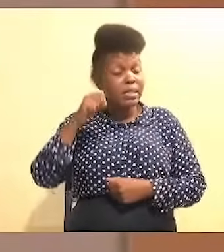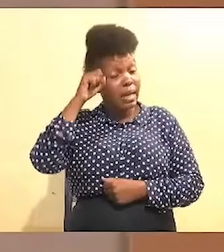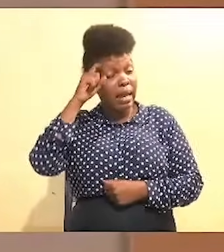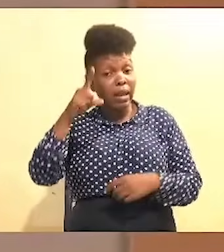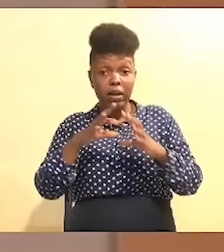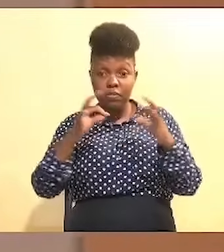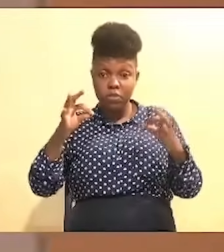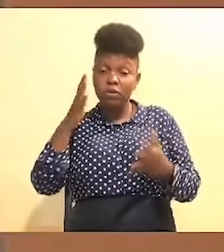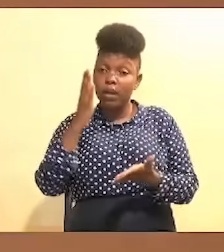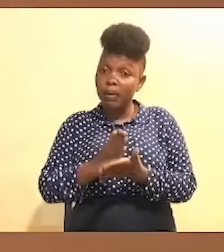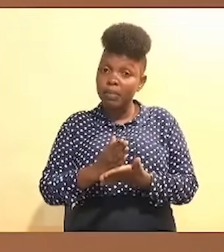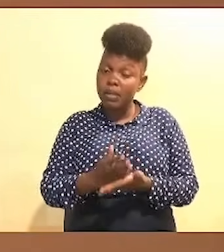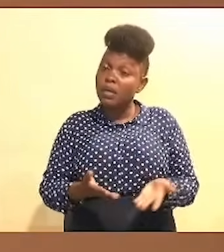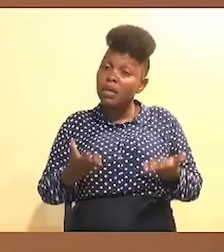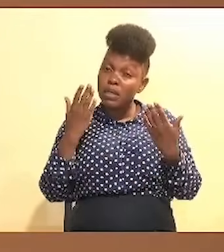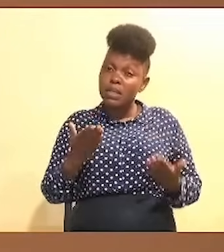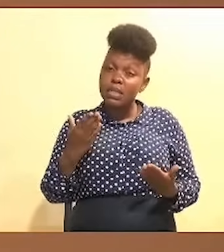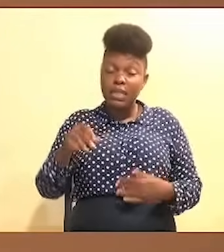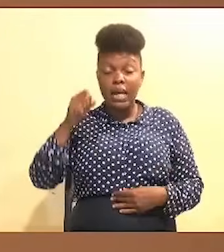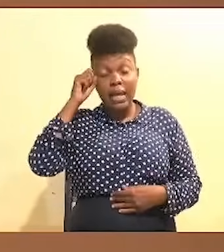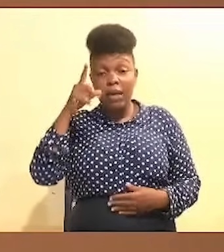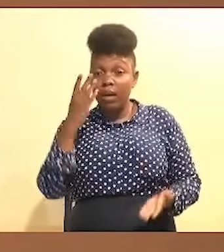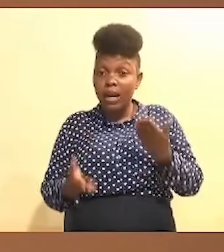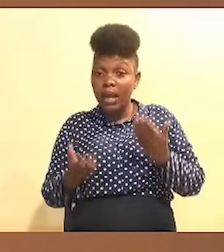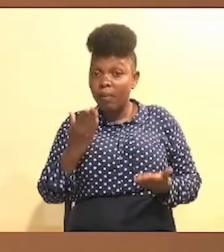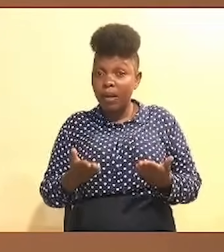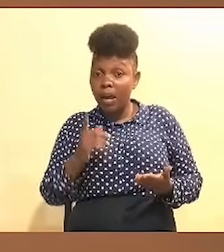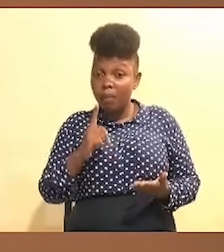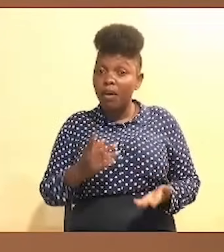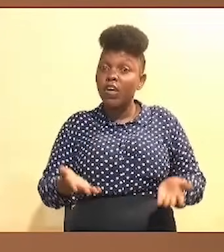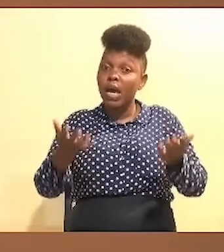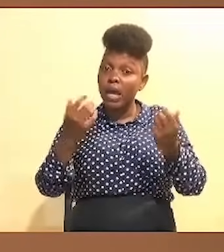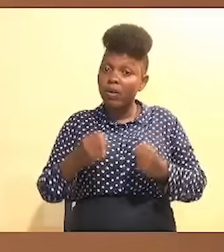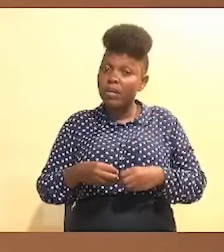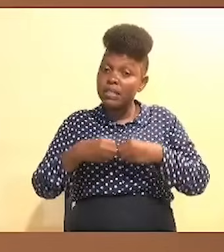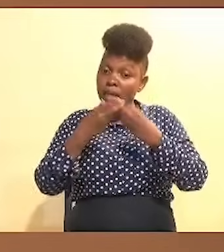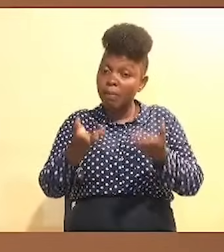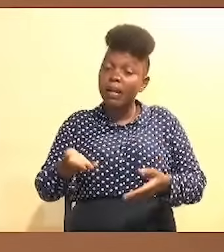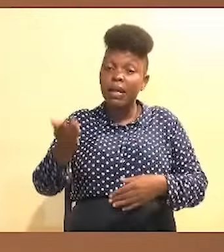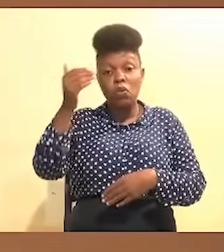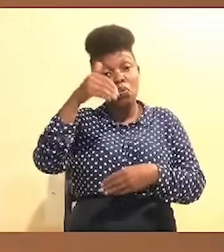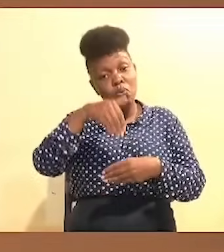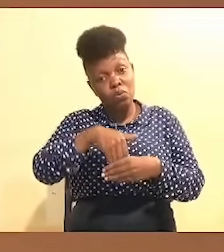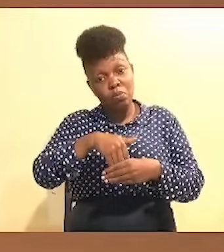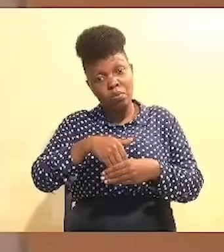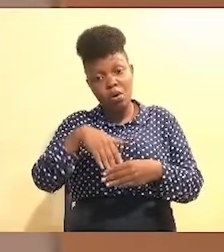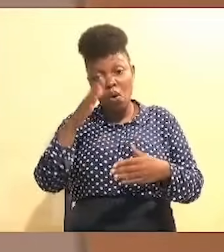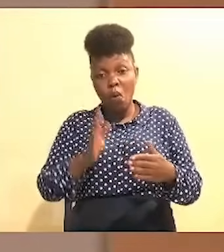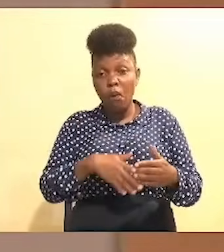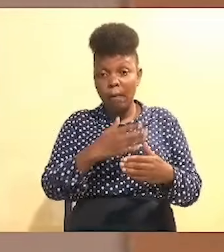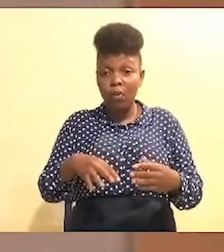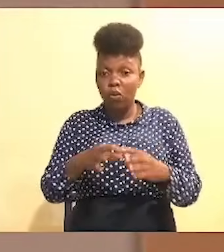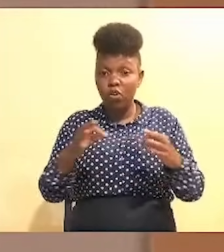vizuri kabisa. Sasa elewa namna ambavyo anaweza akawasilisha huu ujumbe. Wimbo ulio bora